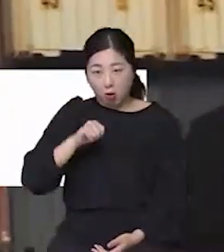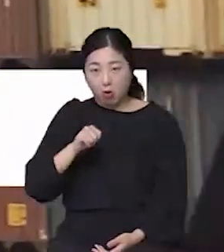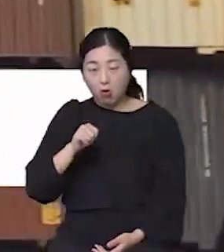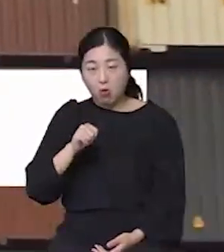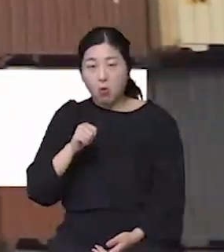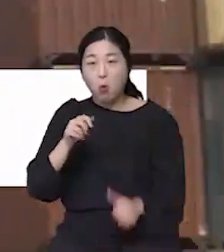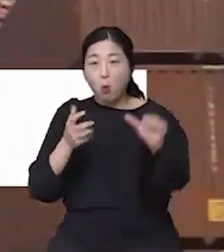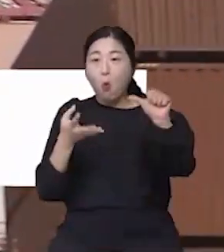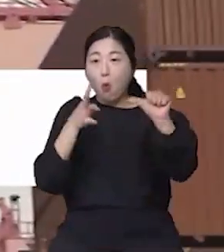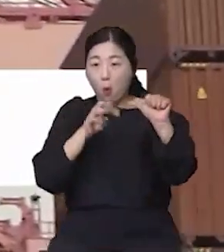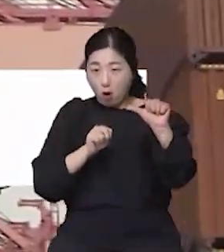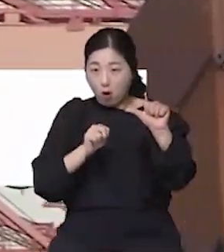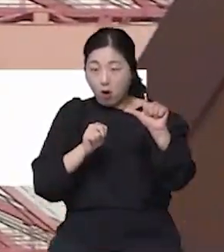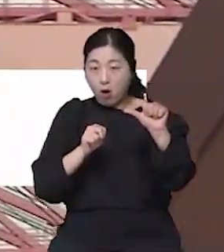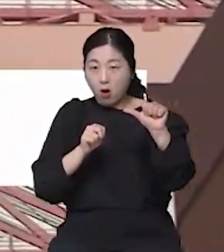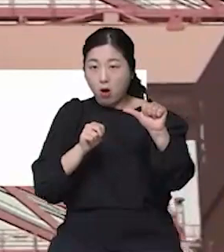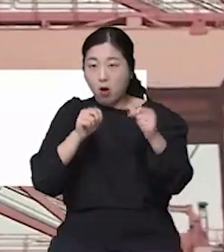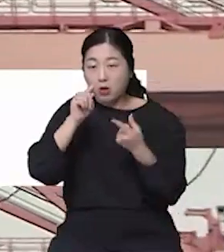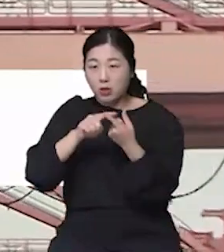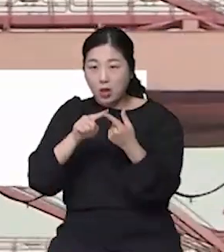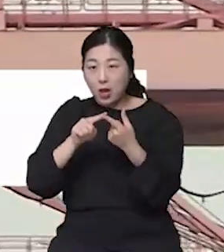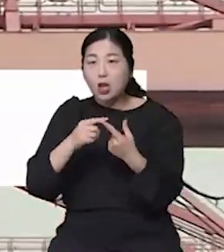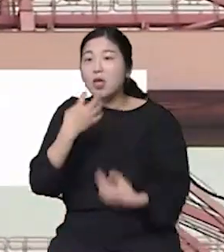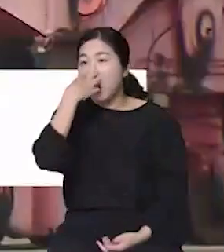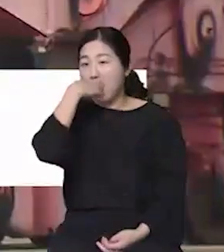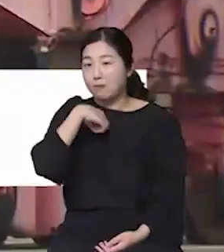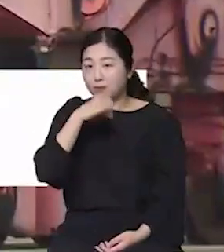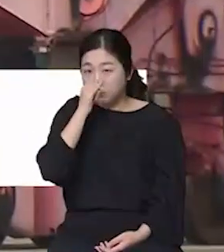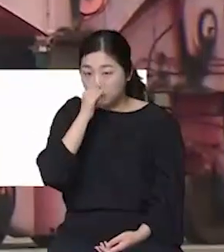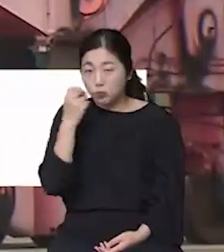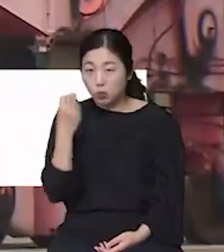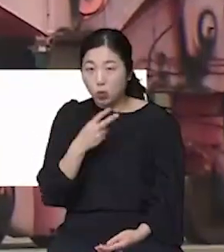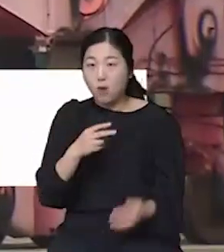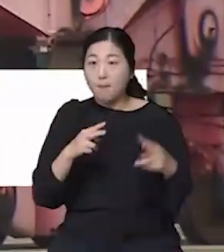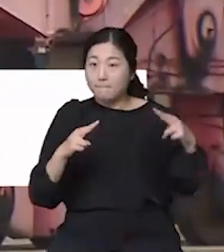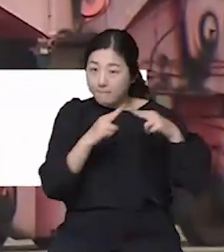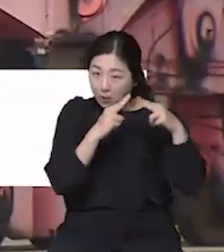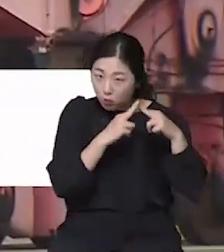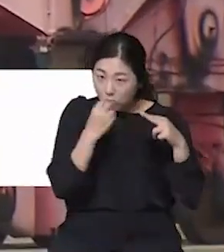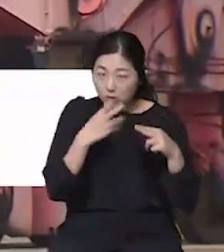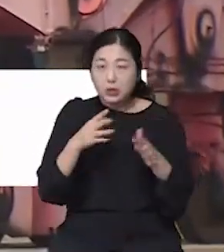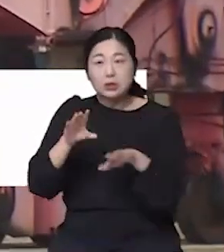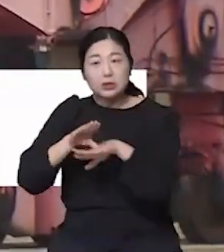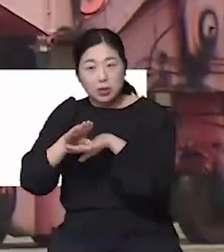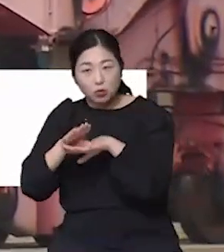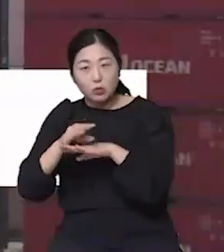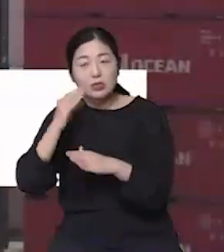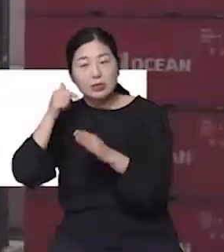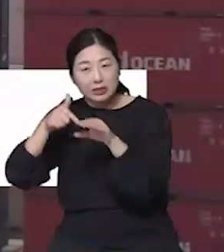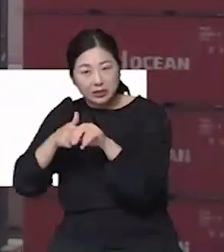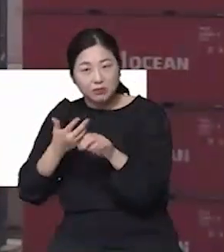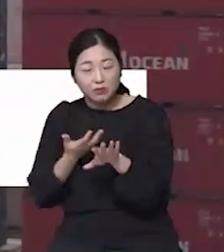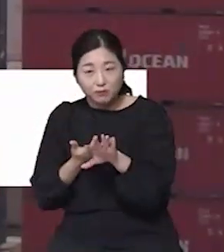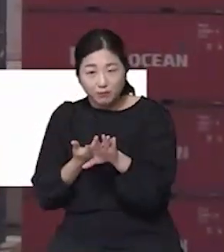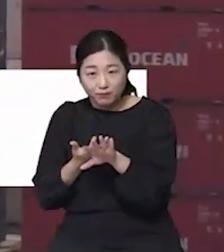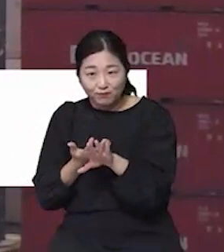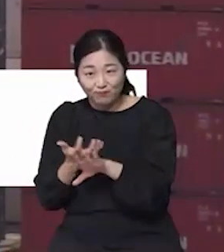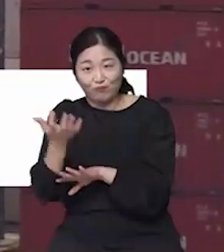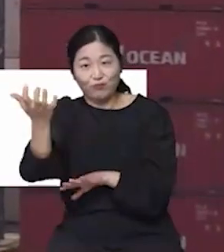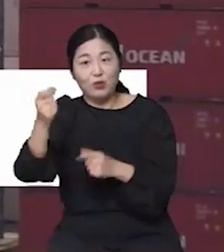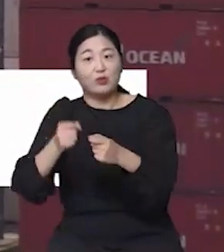달러로 5억 달러의 무역 흑자를 냈습니다. 반도체, 자동차, 석유 제품의 수출이 증가한